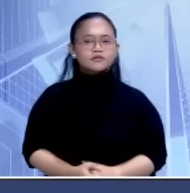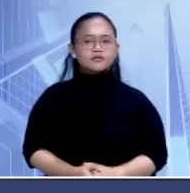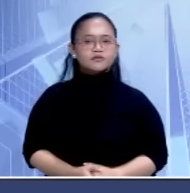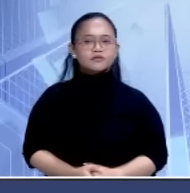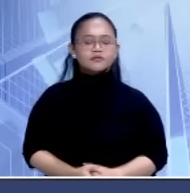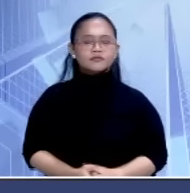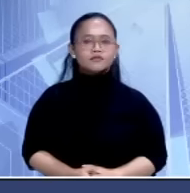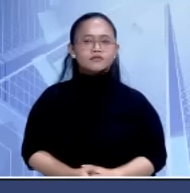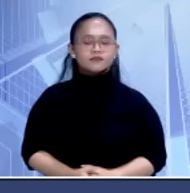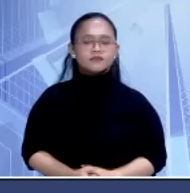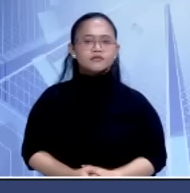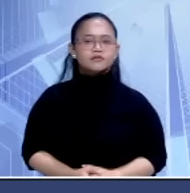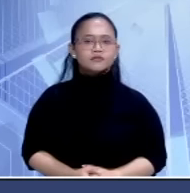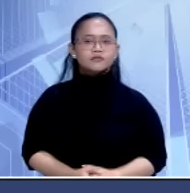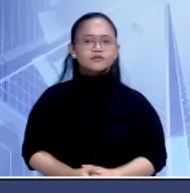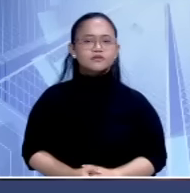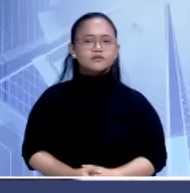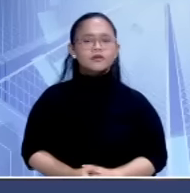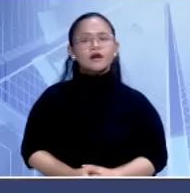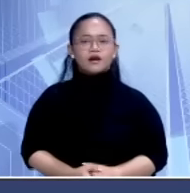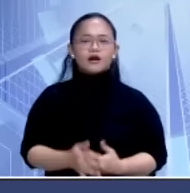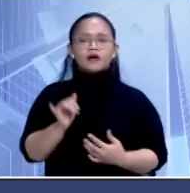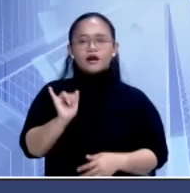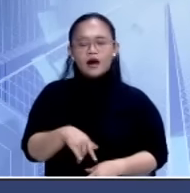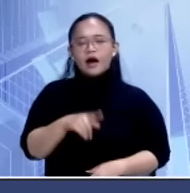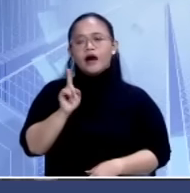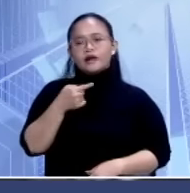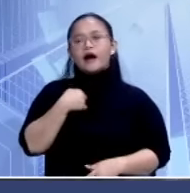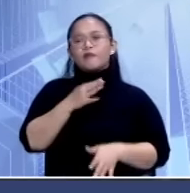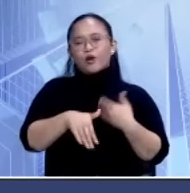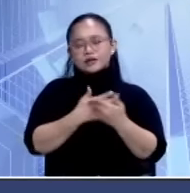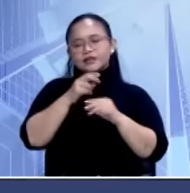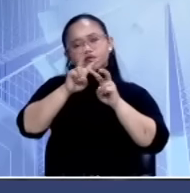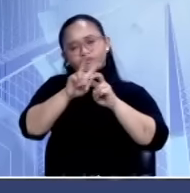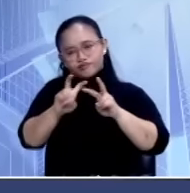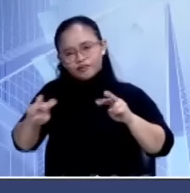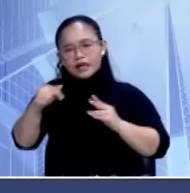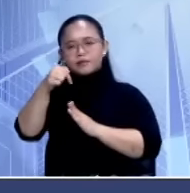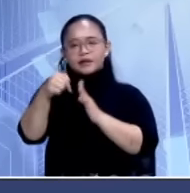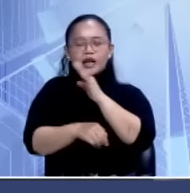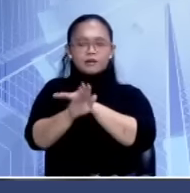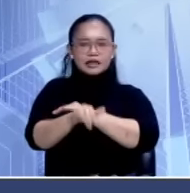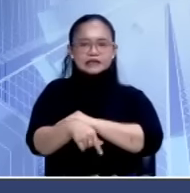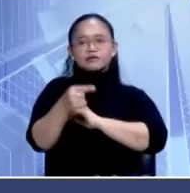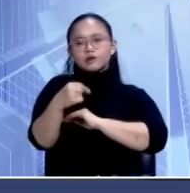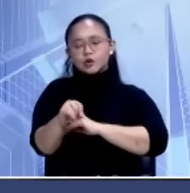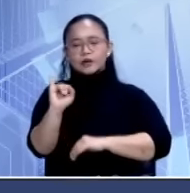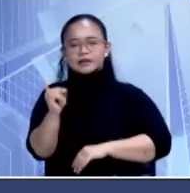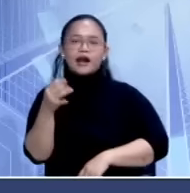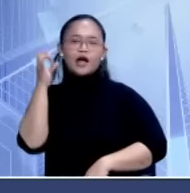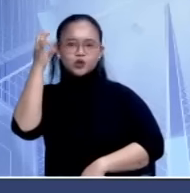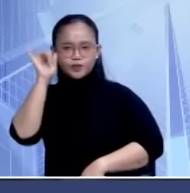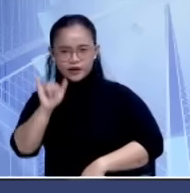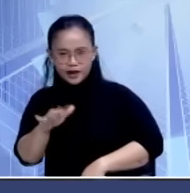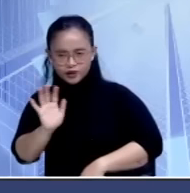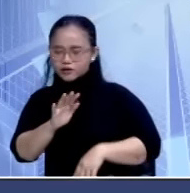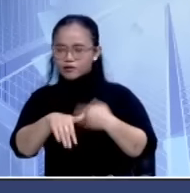atau box tronton tersebut. Untuk kelalaian masih kita dalam penyelidikan, kondisi waktu kita lakukan terus